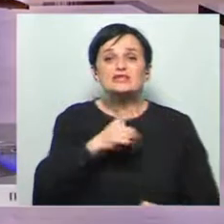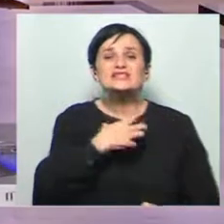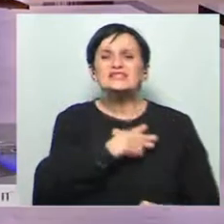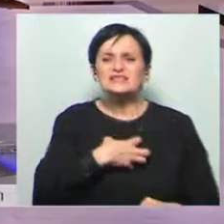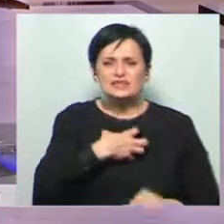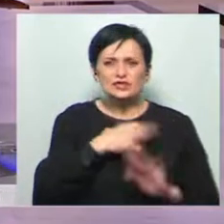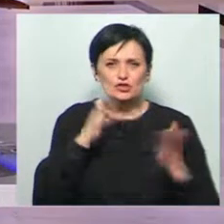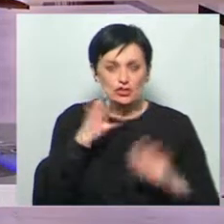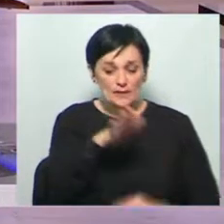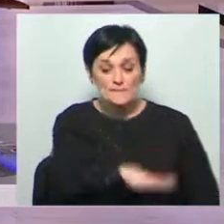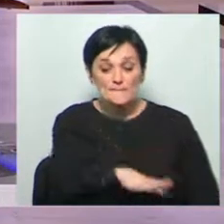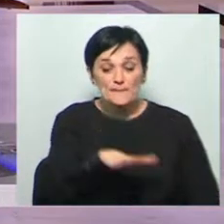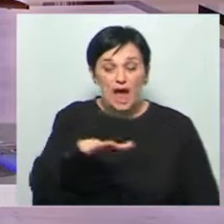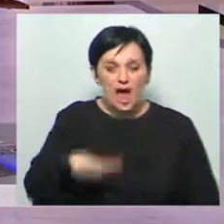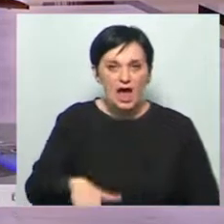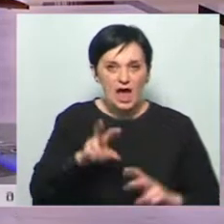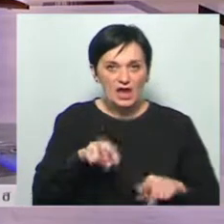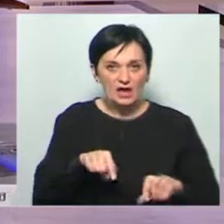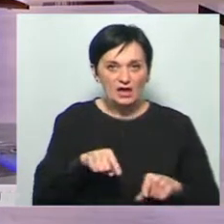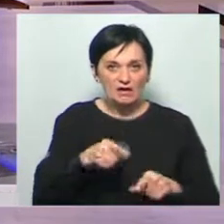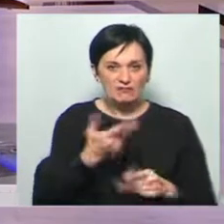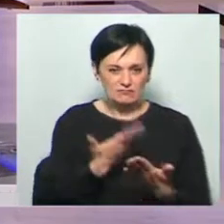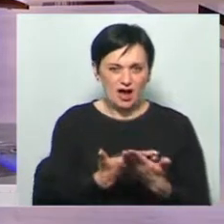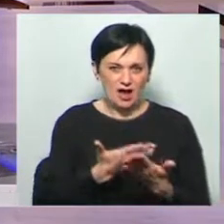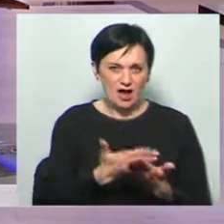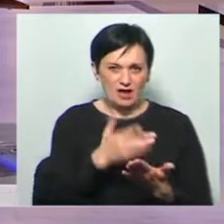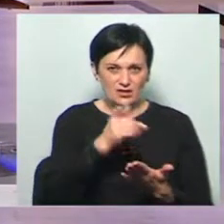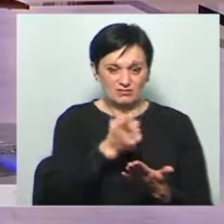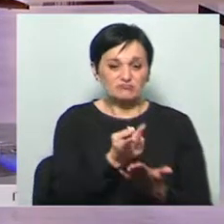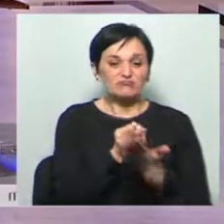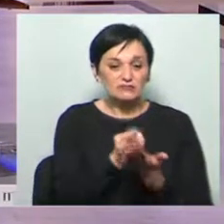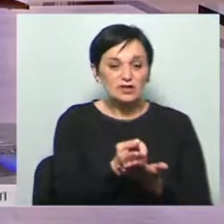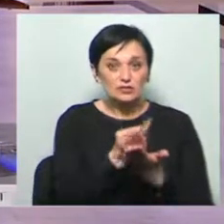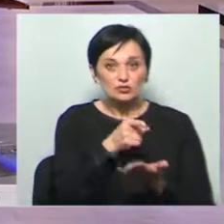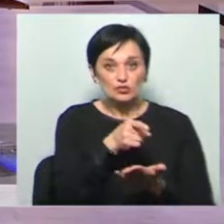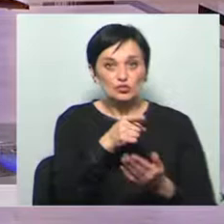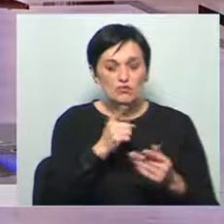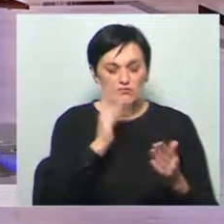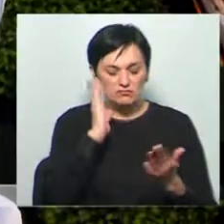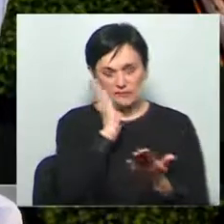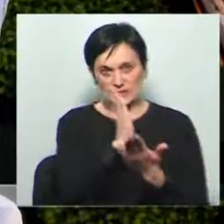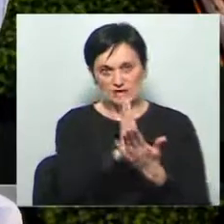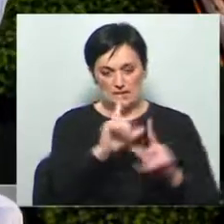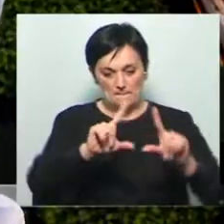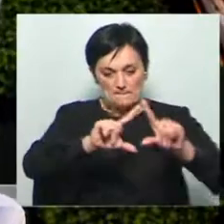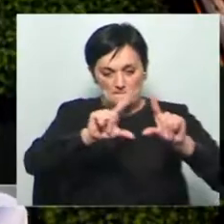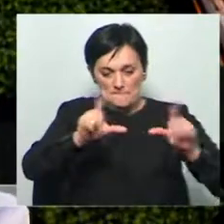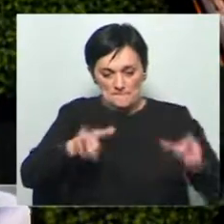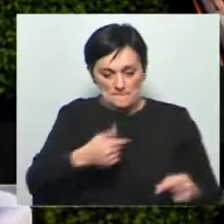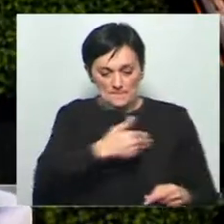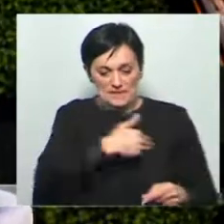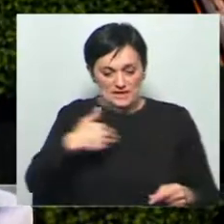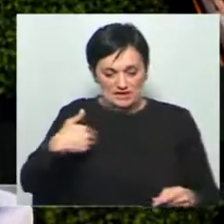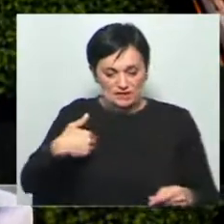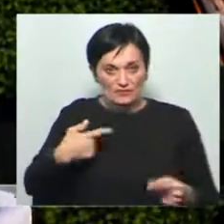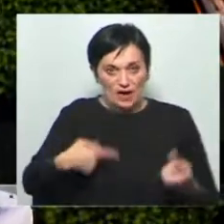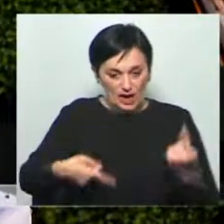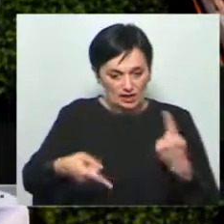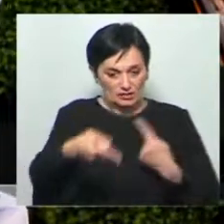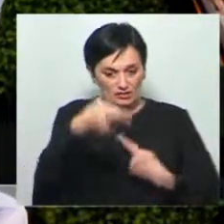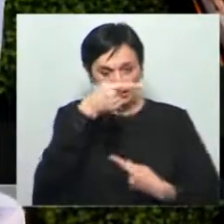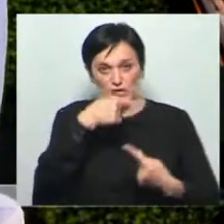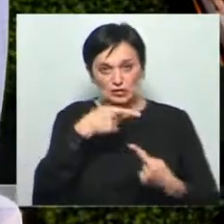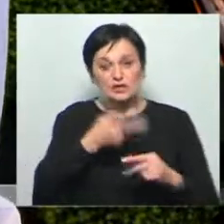ძირითად შემთხვევაში ქვედა კიდურიდან მოწყვეტილი, ესე რომ ვთქვა, თრომბი მიემართება ფილტვის არტერიისკენ, სადაც ხდება თრომბირება. და ესეც